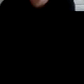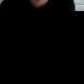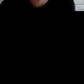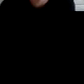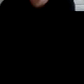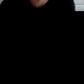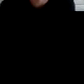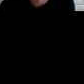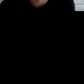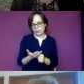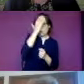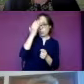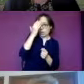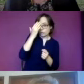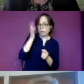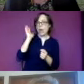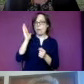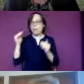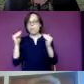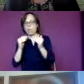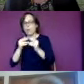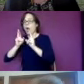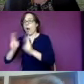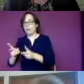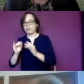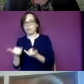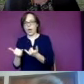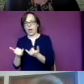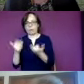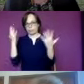relacje czy napięcia z mieszkańcami miasta.